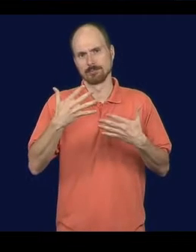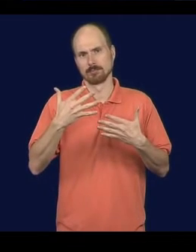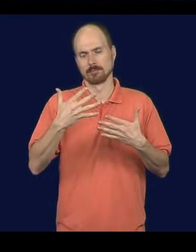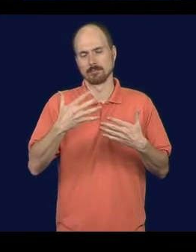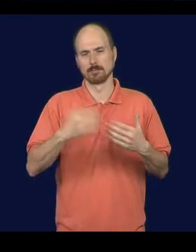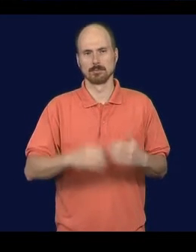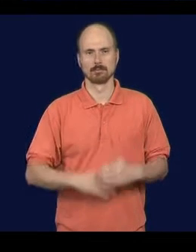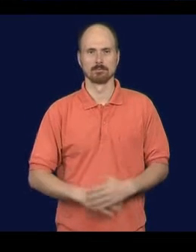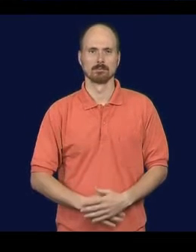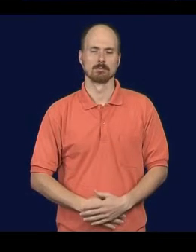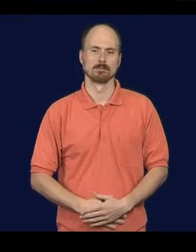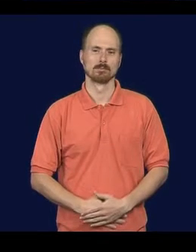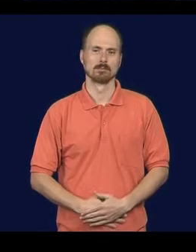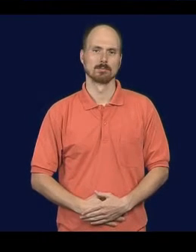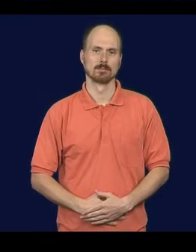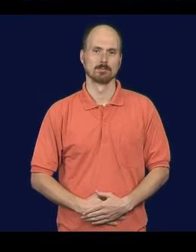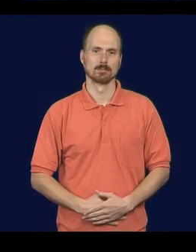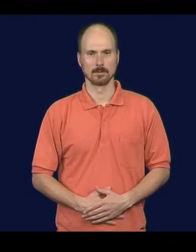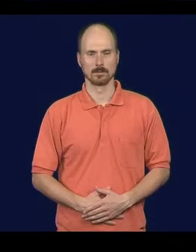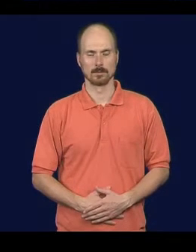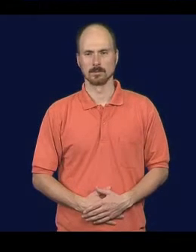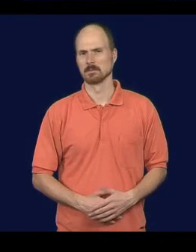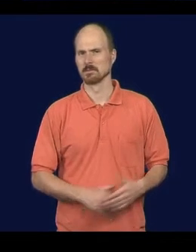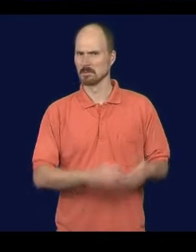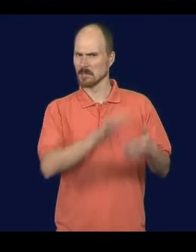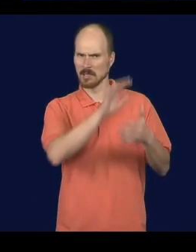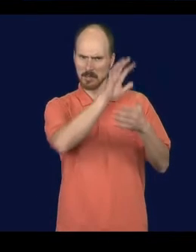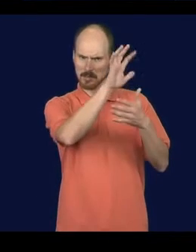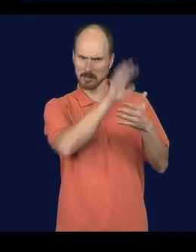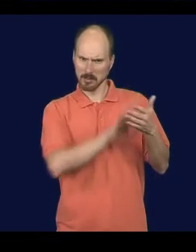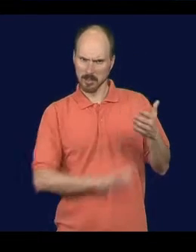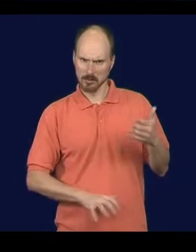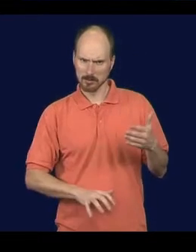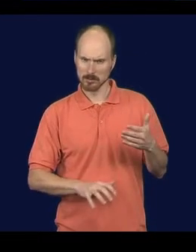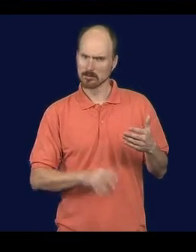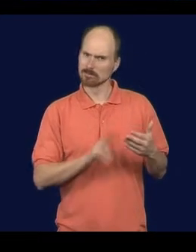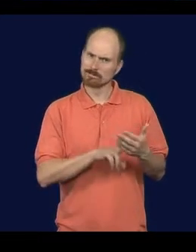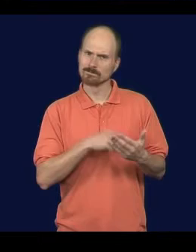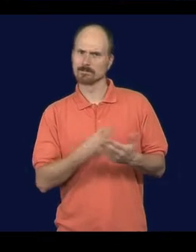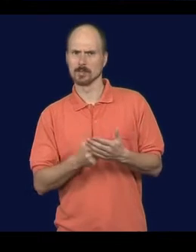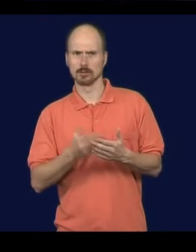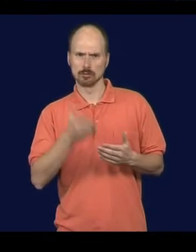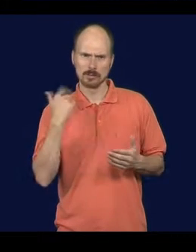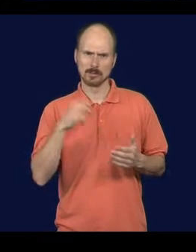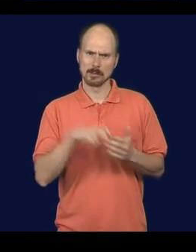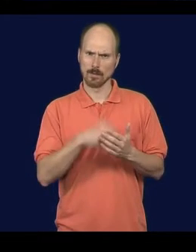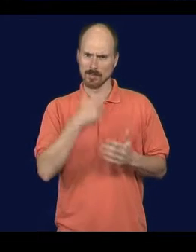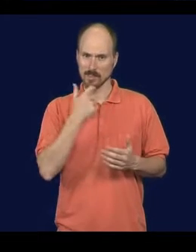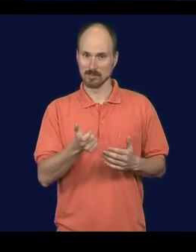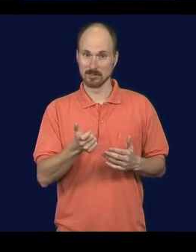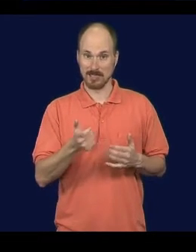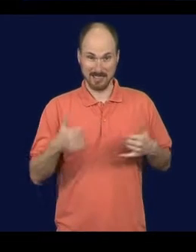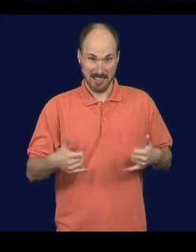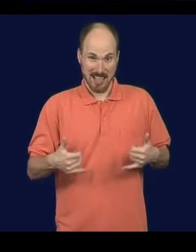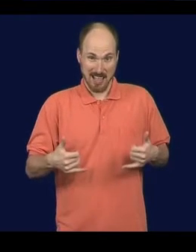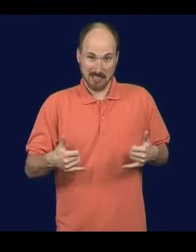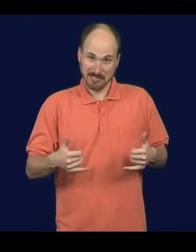protože testování toho prototypu je asi nejdůležitější, aby jsme mohli získat nějakou zpětnou